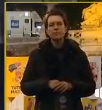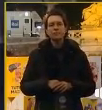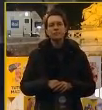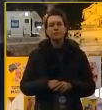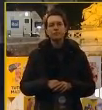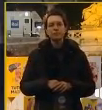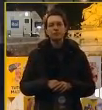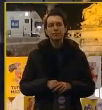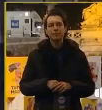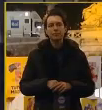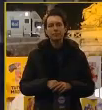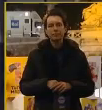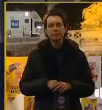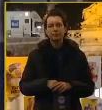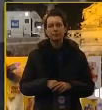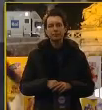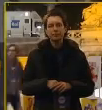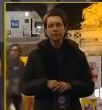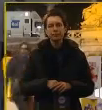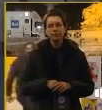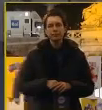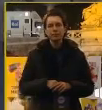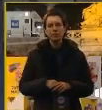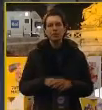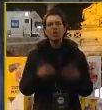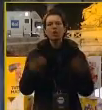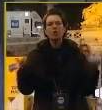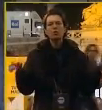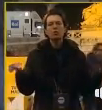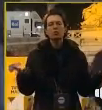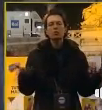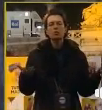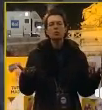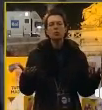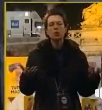fare delle cose. Comunque